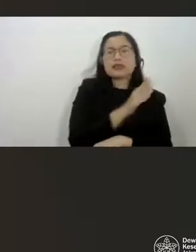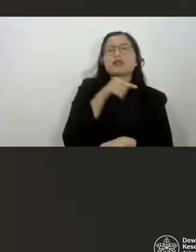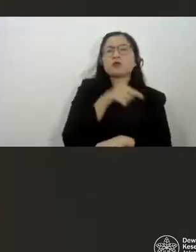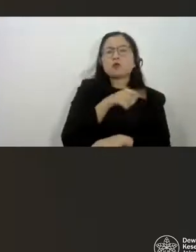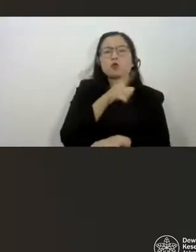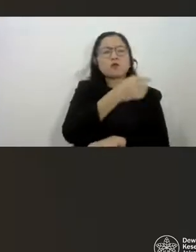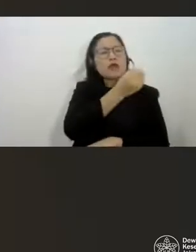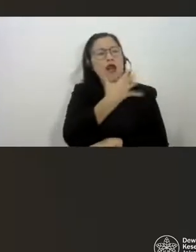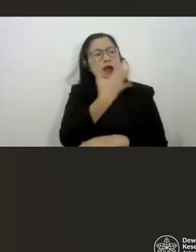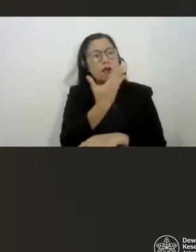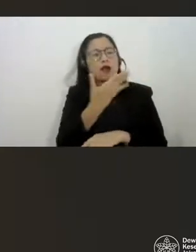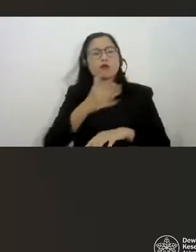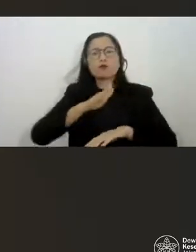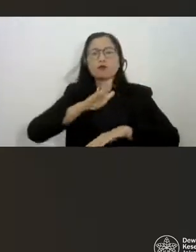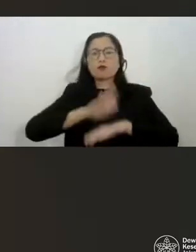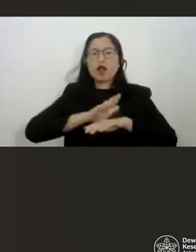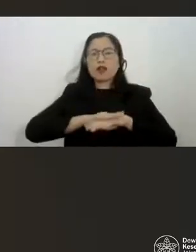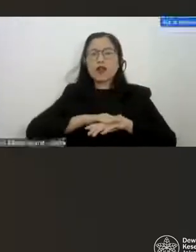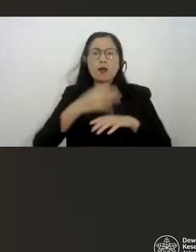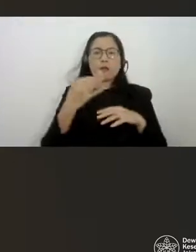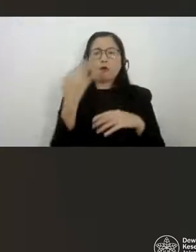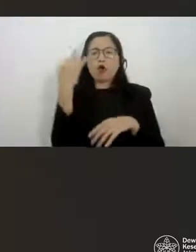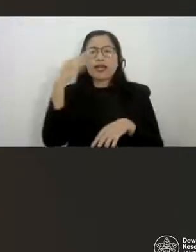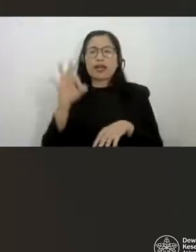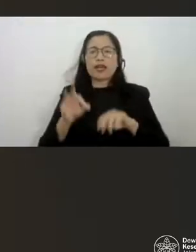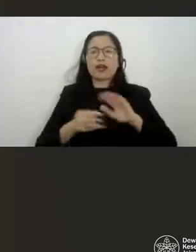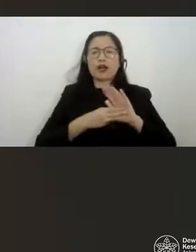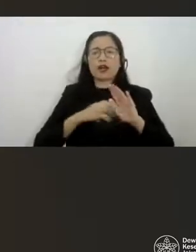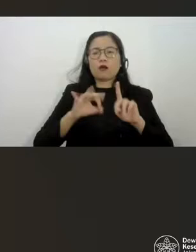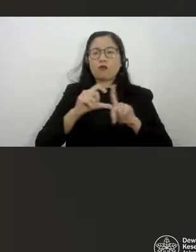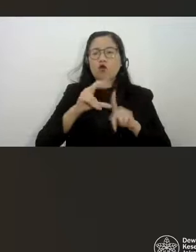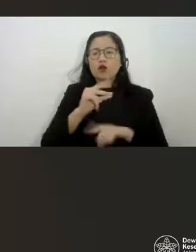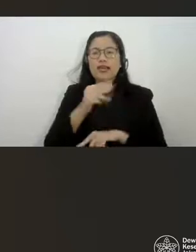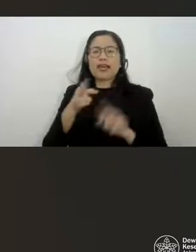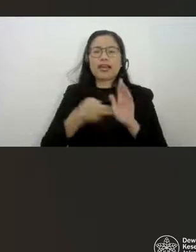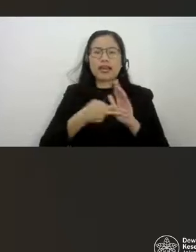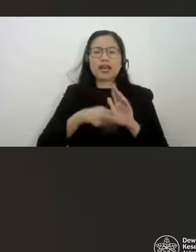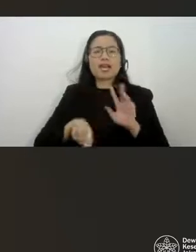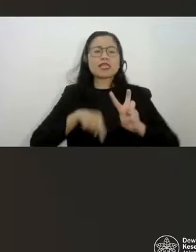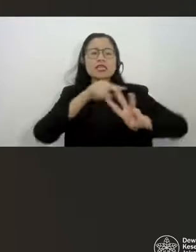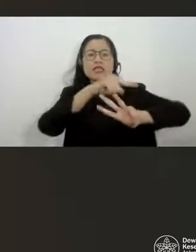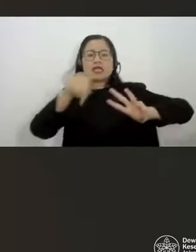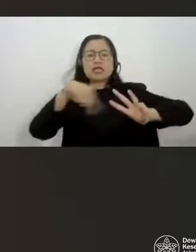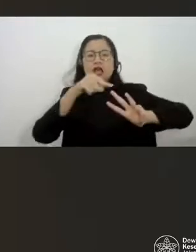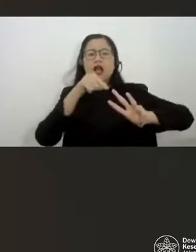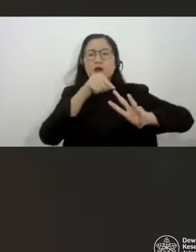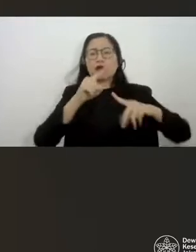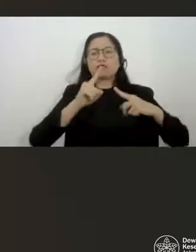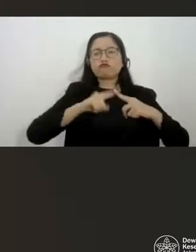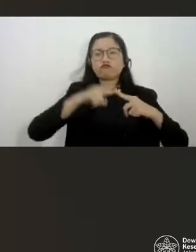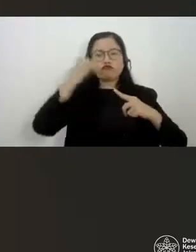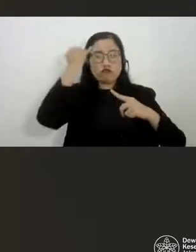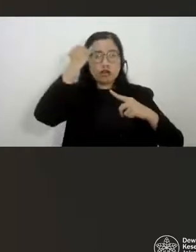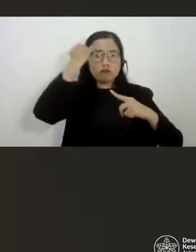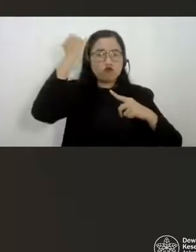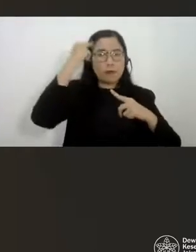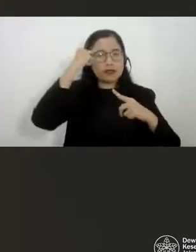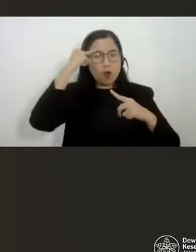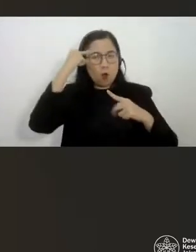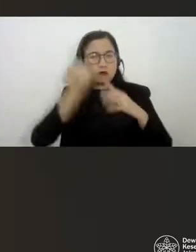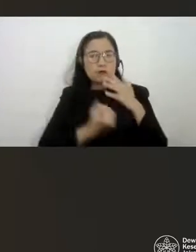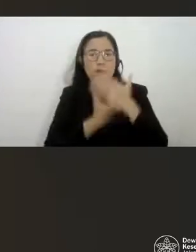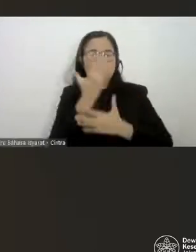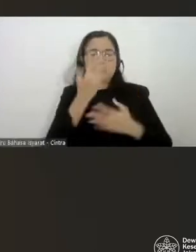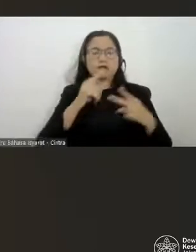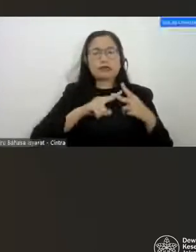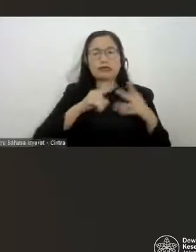dengan kebudayaan modern. Dengan tiga pilar utama, yaitu pengembangan ilmu pengetahuan, pengembangan